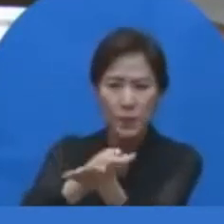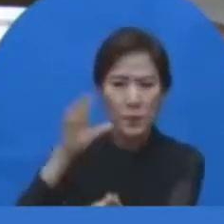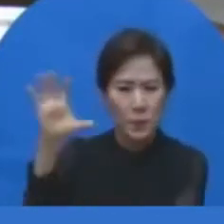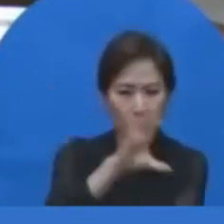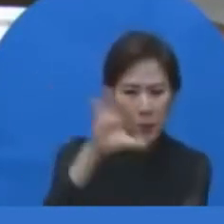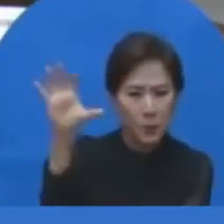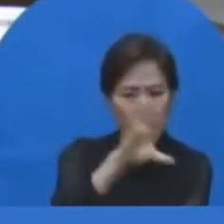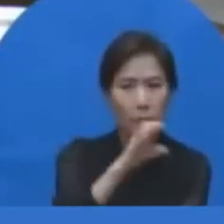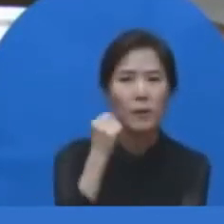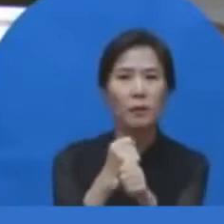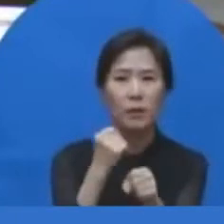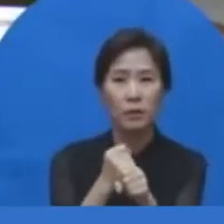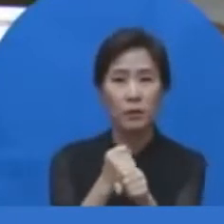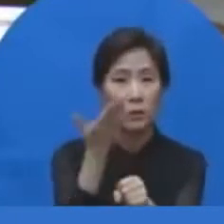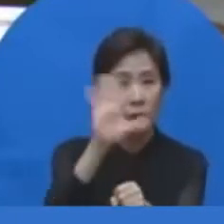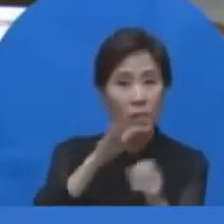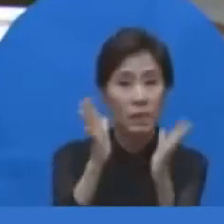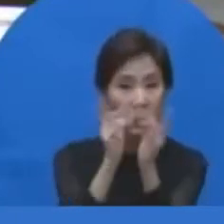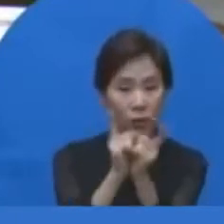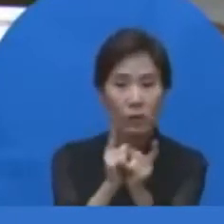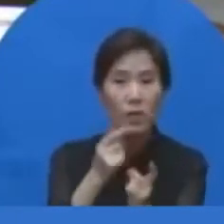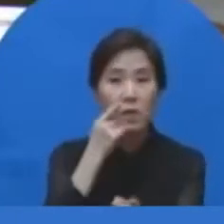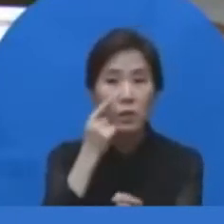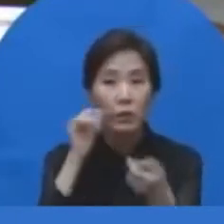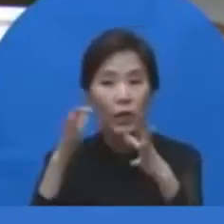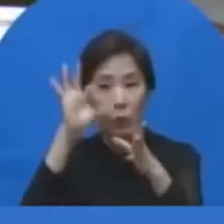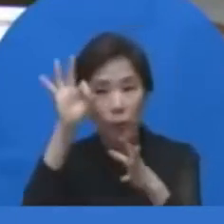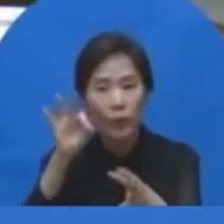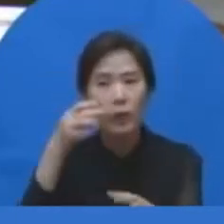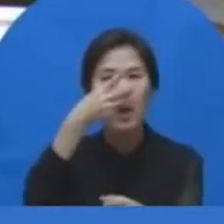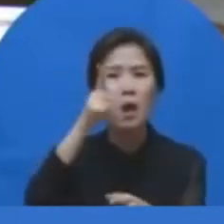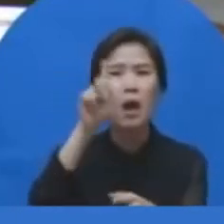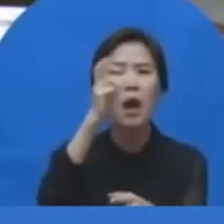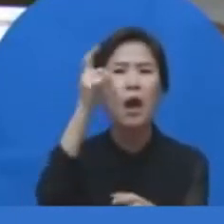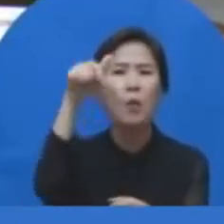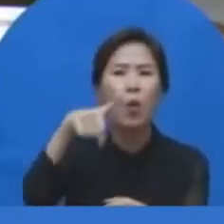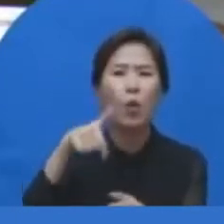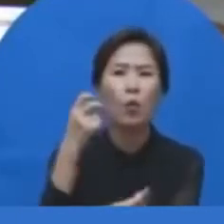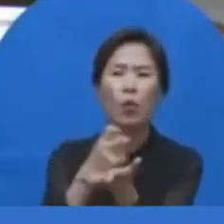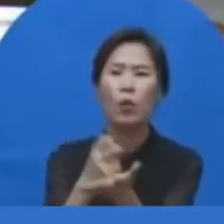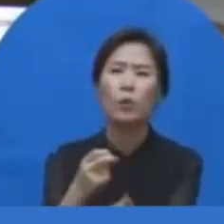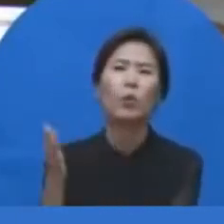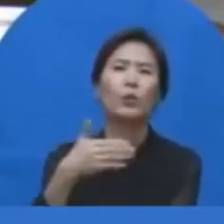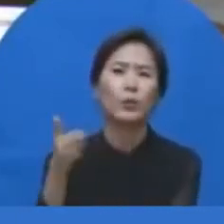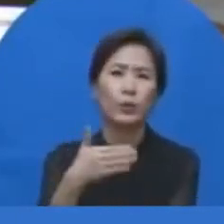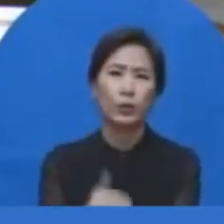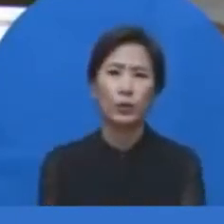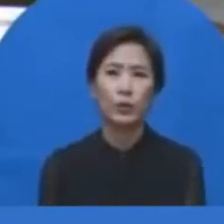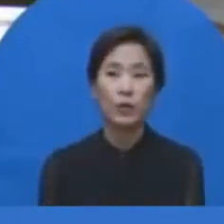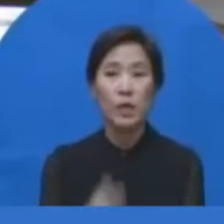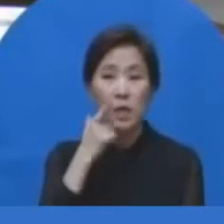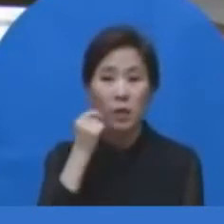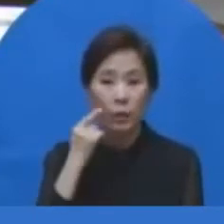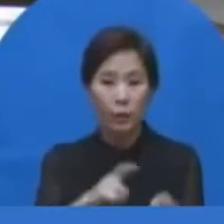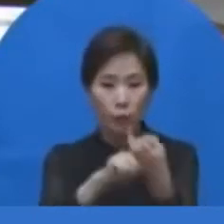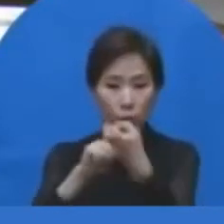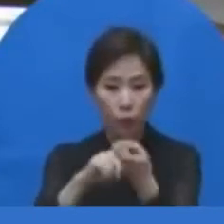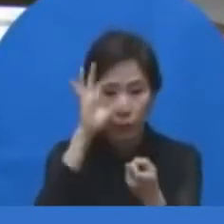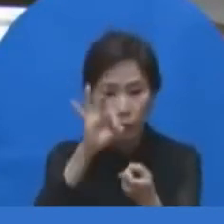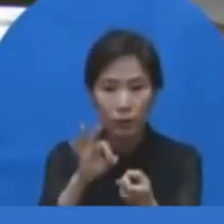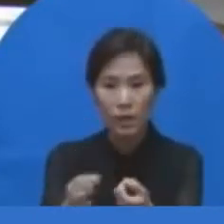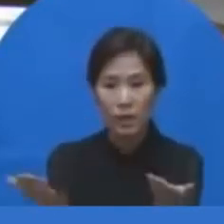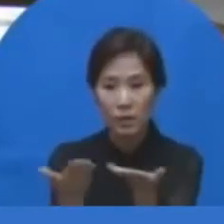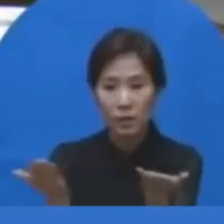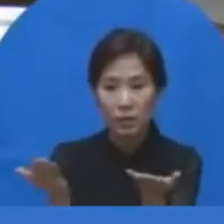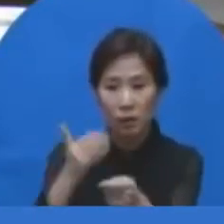지적입니다만은 정작 일본은 그 우리 라모카 같은 규정이 없습니다. 그래서 일본의 그 노동조합에는 실업자들이 굉장히